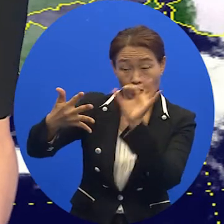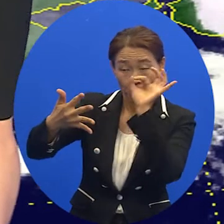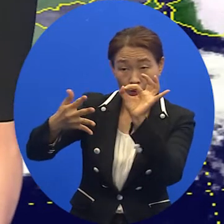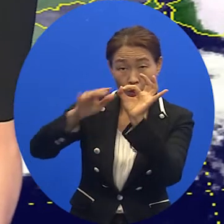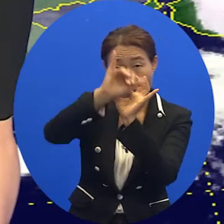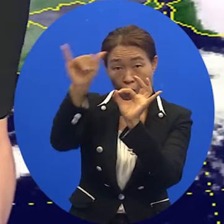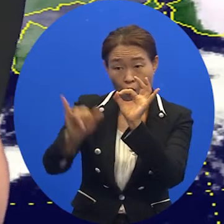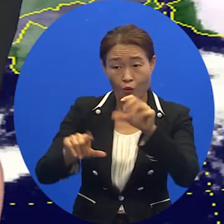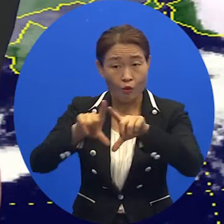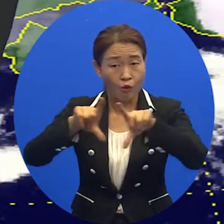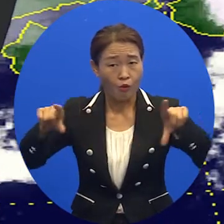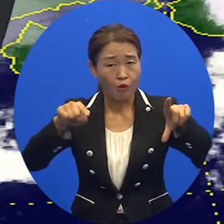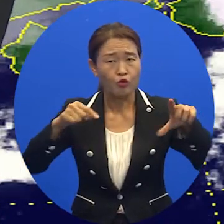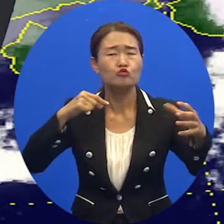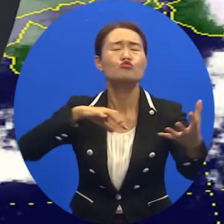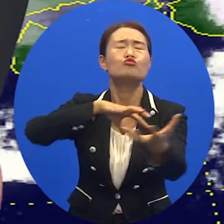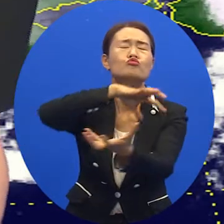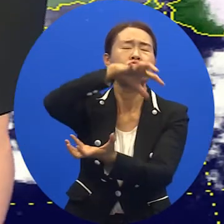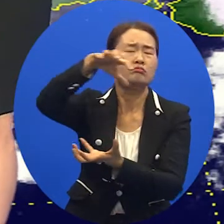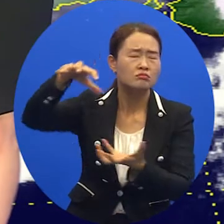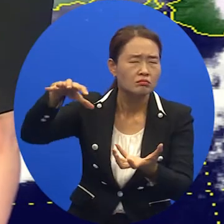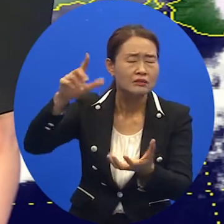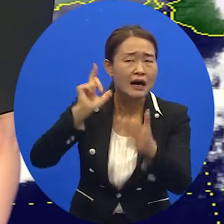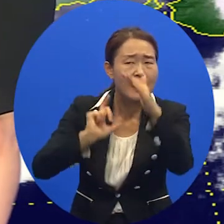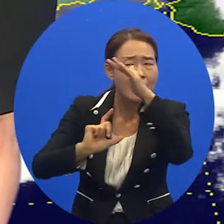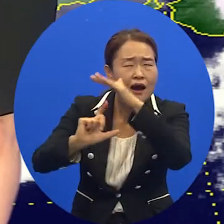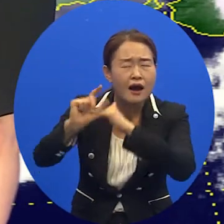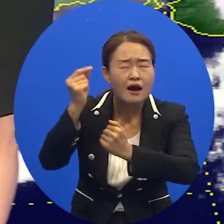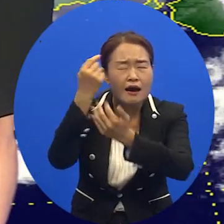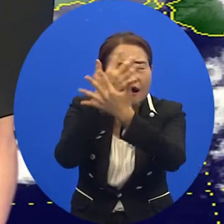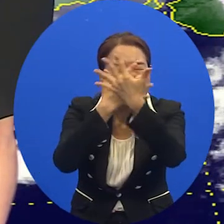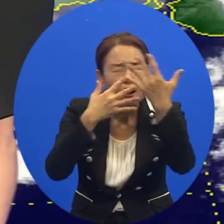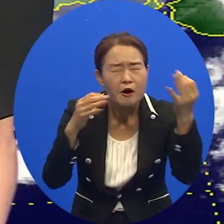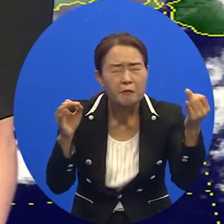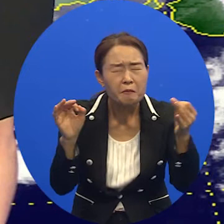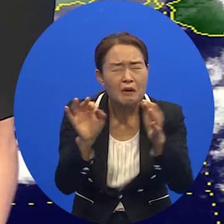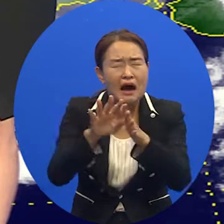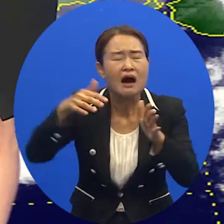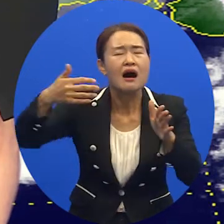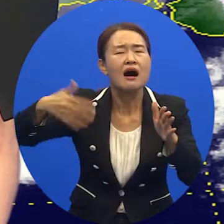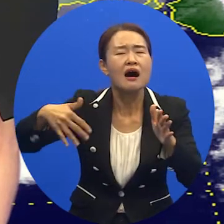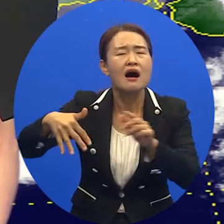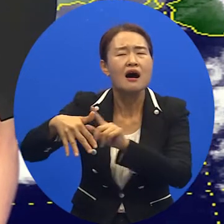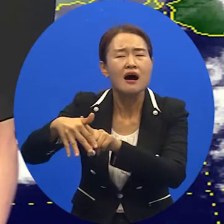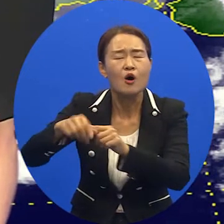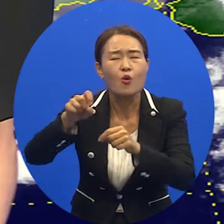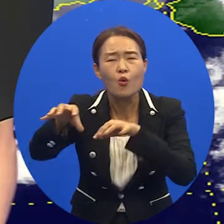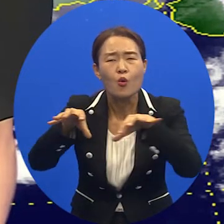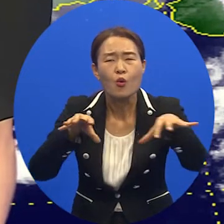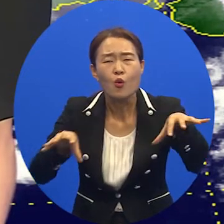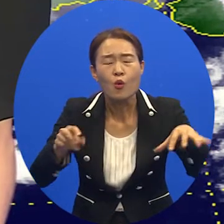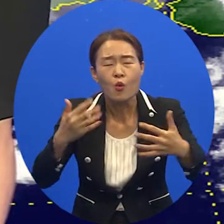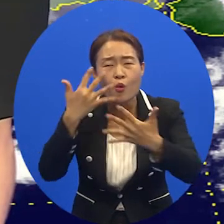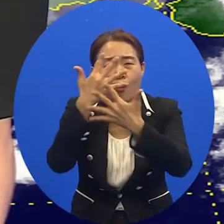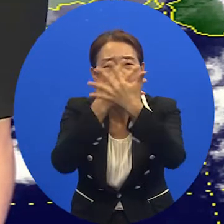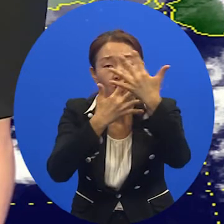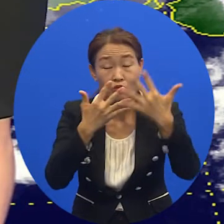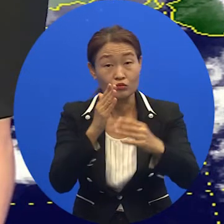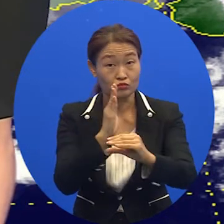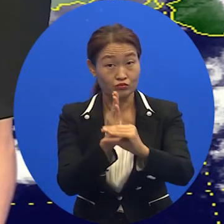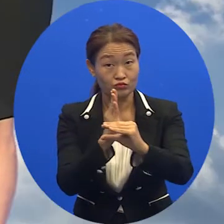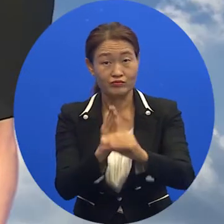보시면 중부지방에 구름이 끼어 있는 가운데 아침에 끼었던 안개가 완전히 물러가지 못하고 곳곳으로 연무가 끼어